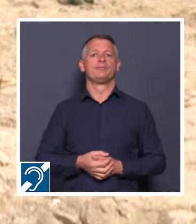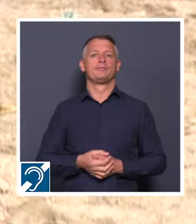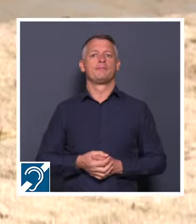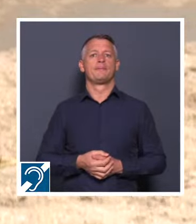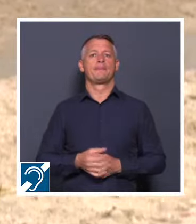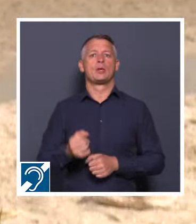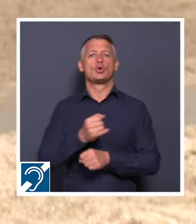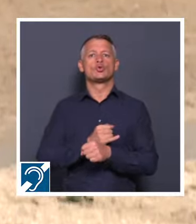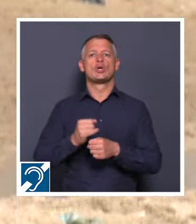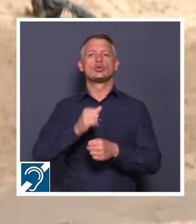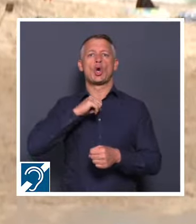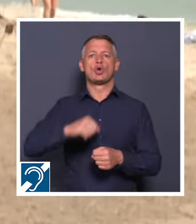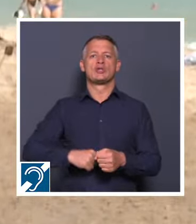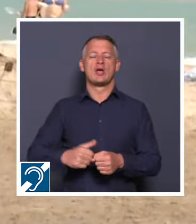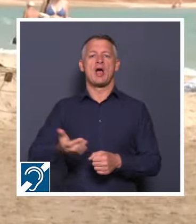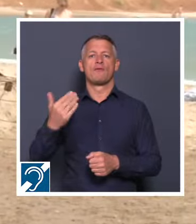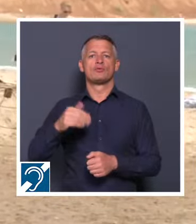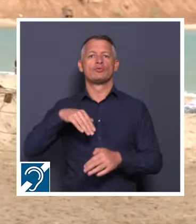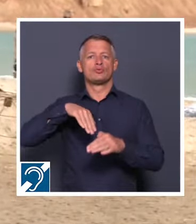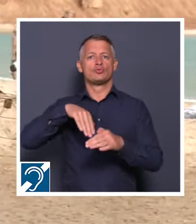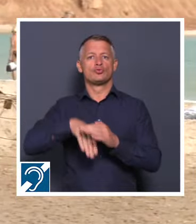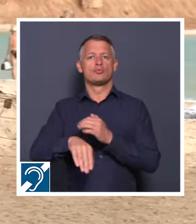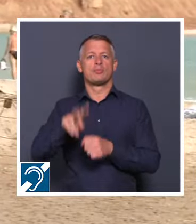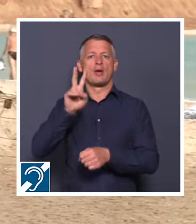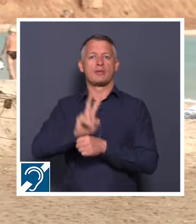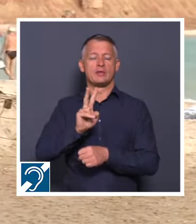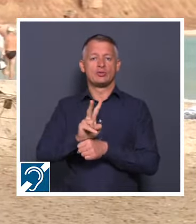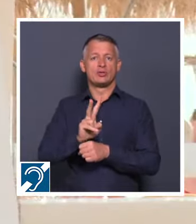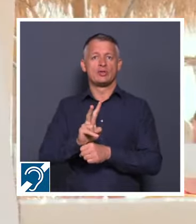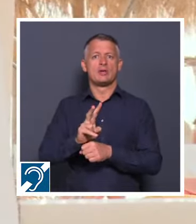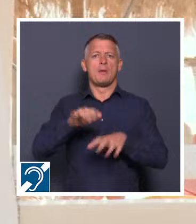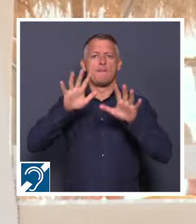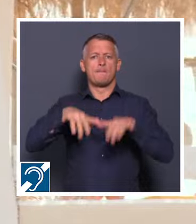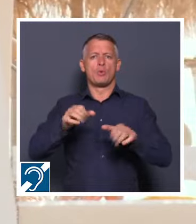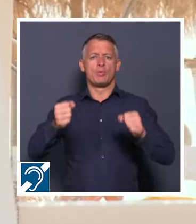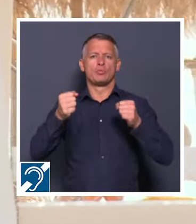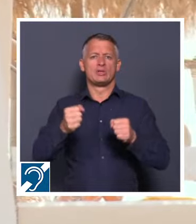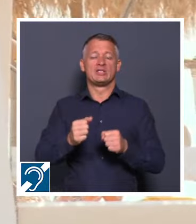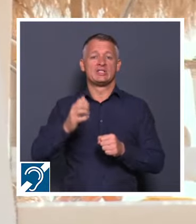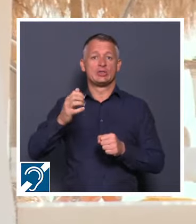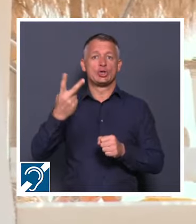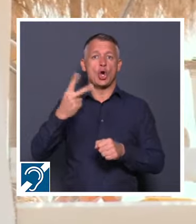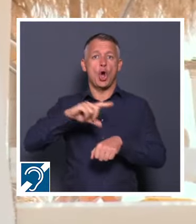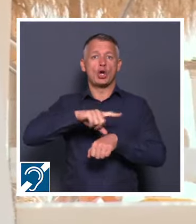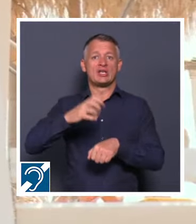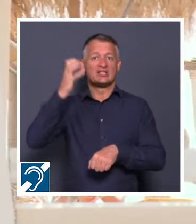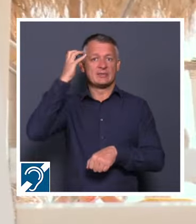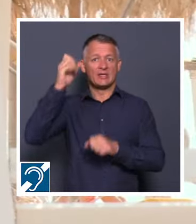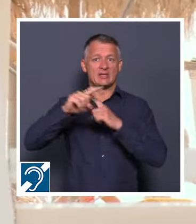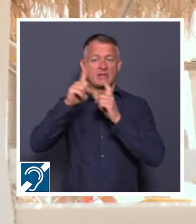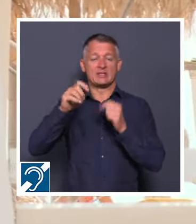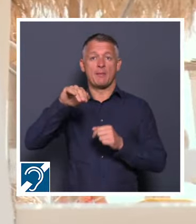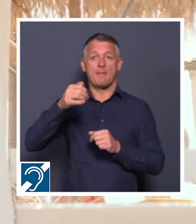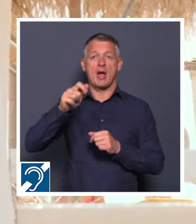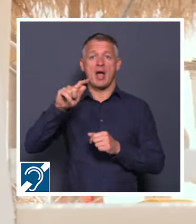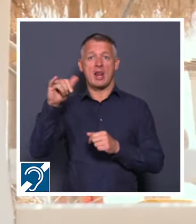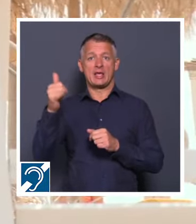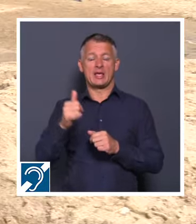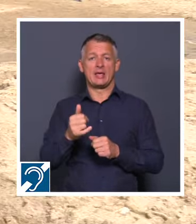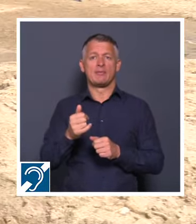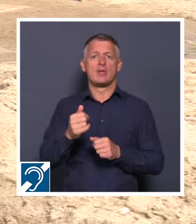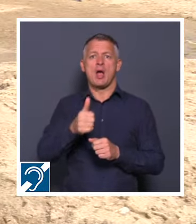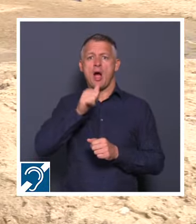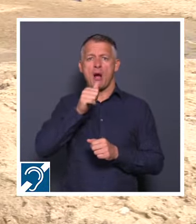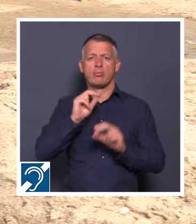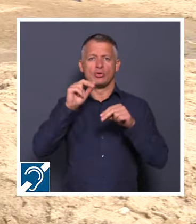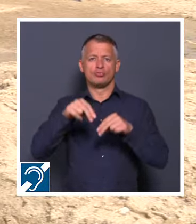Județul Constanța a fost sub avertizare cod roșu de ploi torențiale timp de 2 ore sâmbătă dimineață. În Mangalia, cantitatea de precipitații a